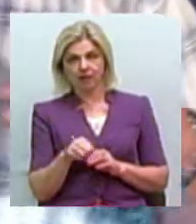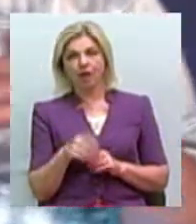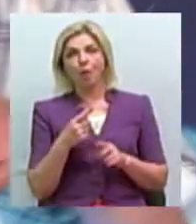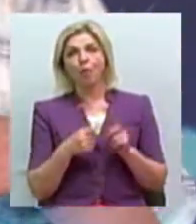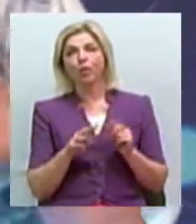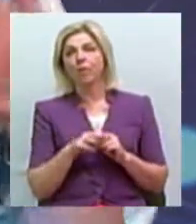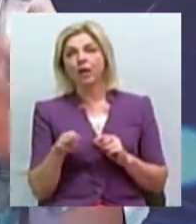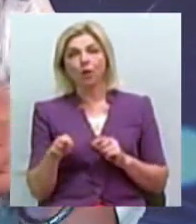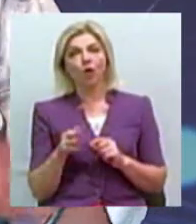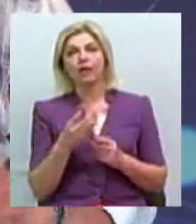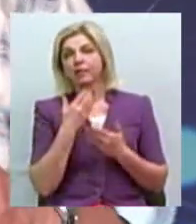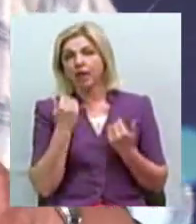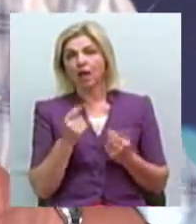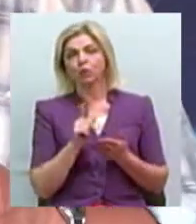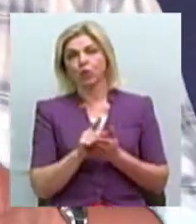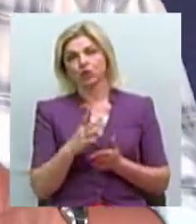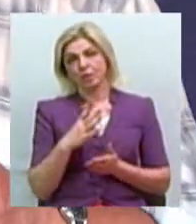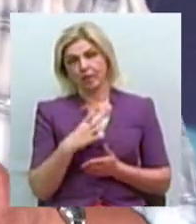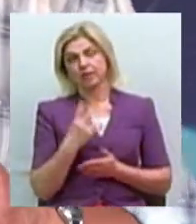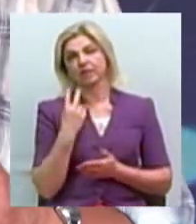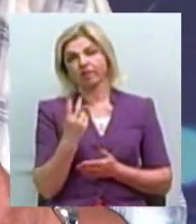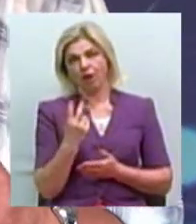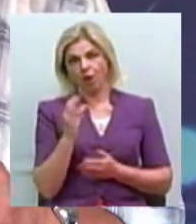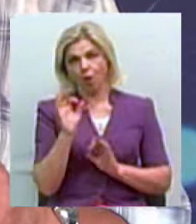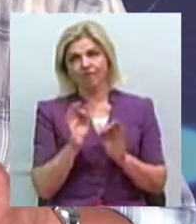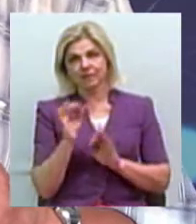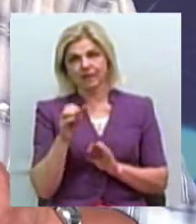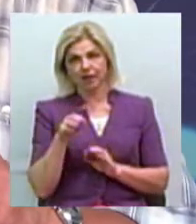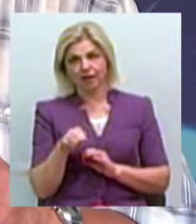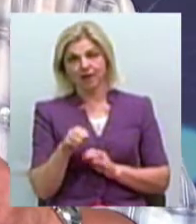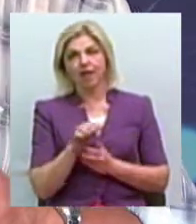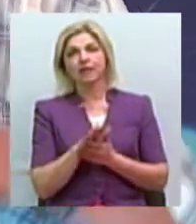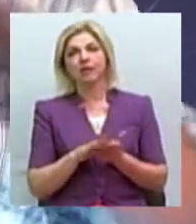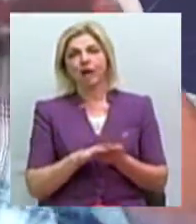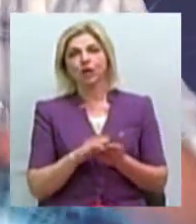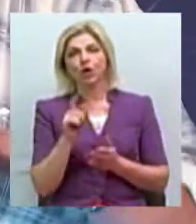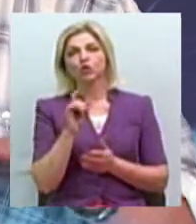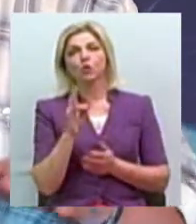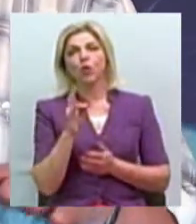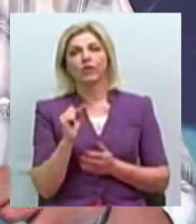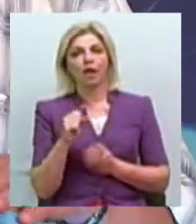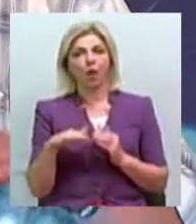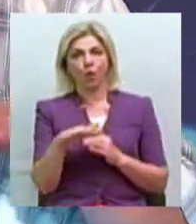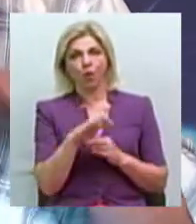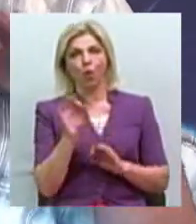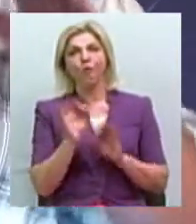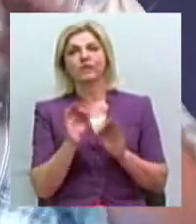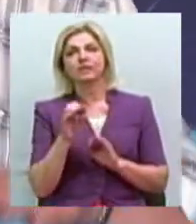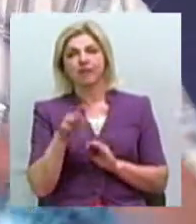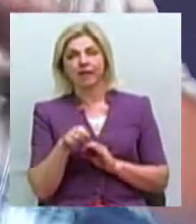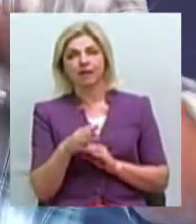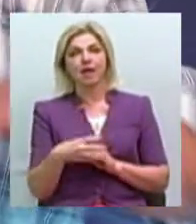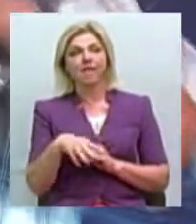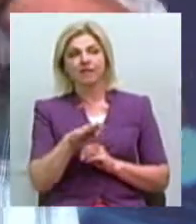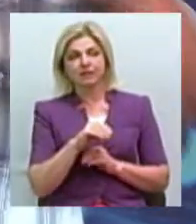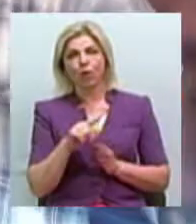коэффициент должен был быть 2. Дальше идет зональный коэффициент. Весь город по